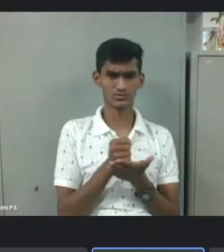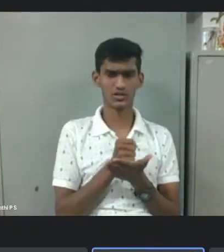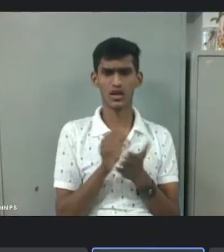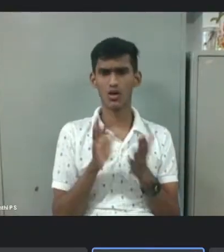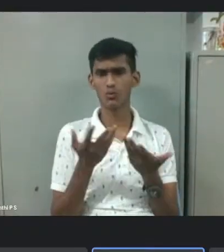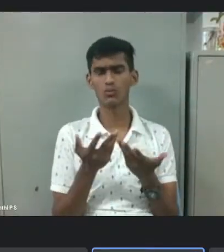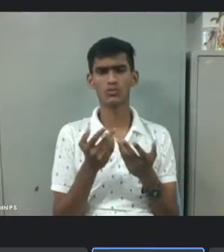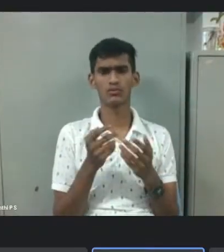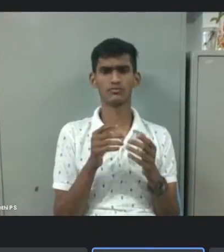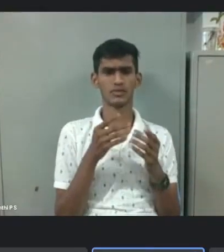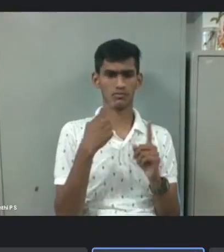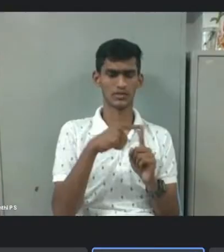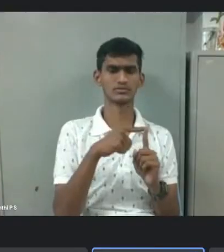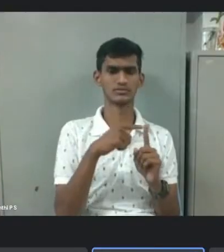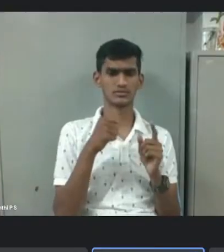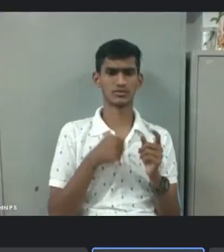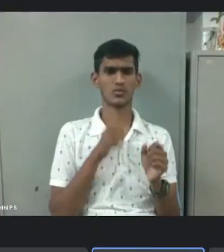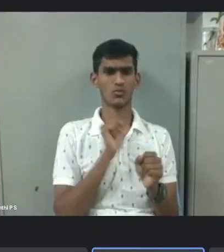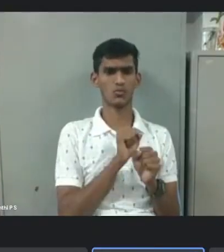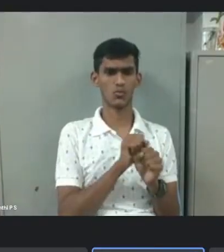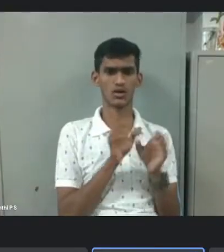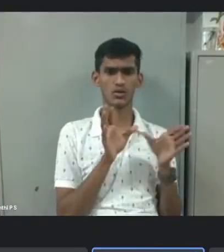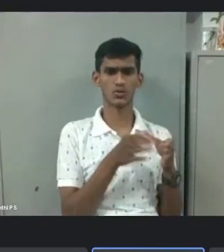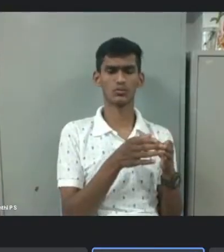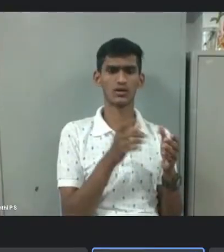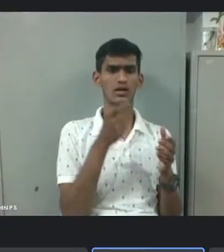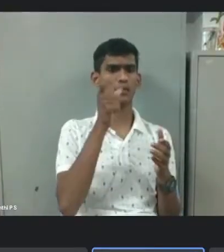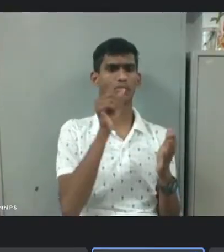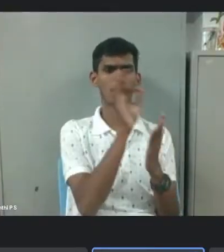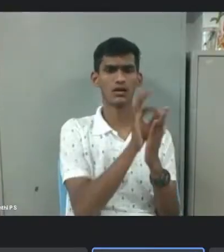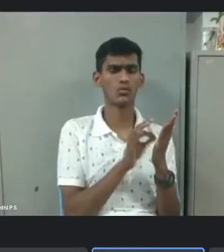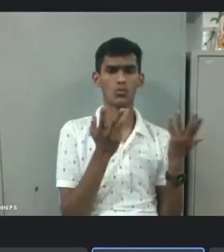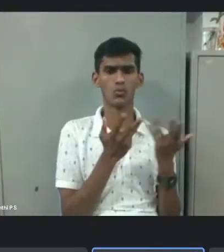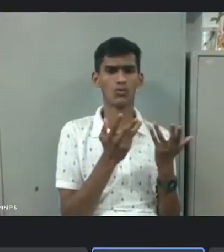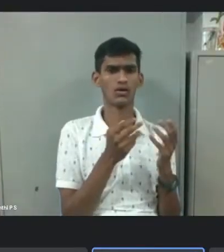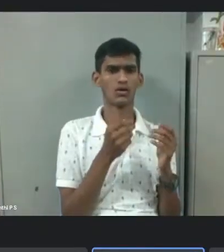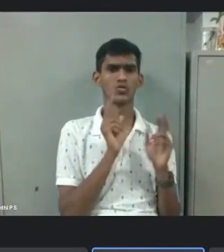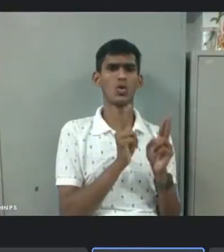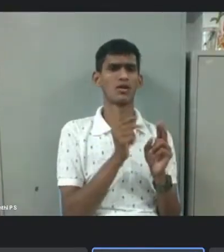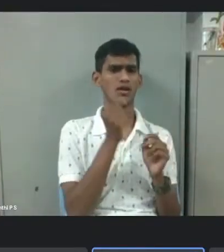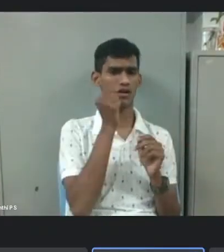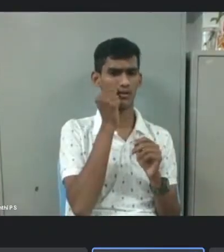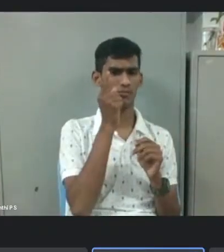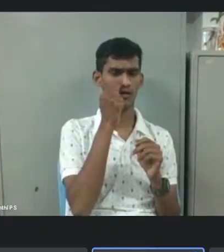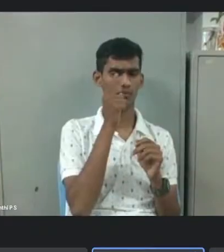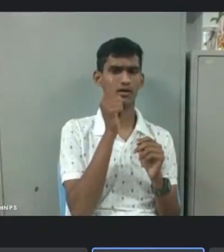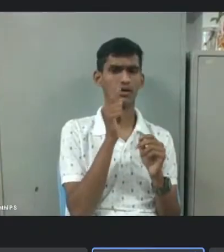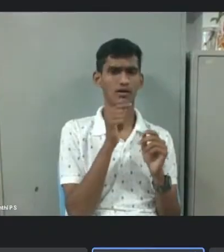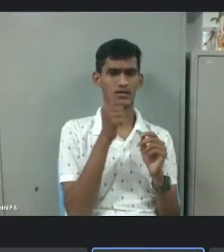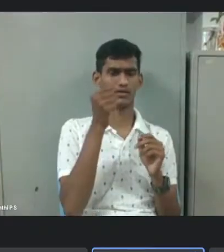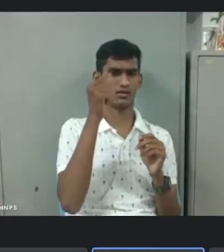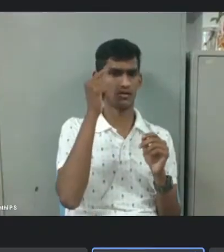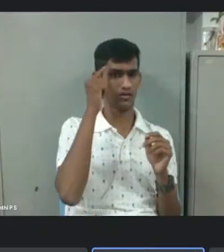പിന്നെ രണ്ടാമത്, ഞാൻ ഈ വർക്കിംഗ് ഗ്രൂപ്പിൽ സാധാരണ എഴുതി കൊടുക്കാറുള്ളത്, സാധാരണ പേരൻസ് ഈ മാനസിക വെല്ലുവിളി ഓട്ടിസം